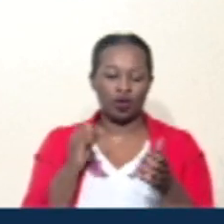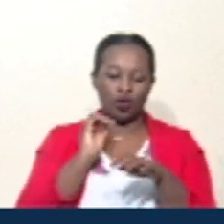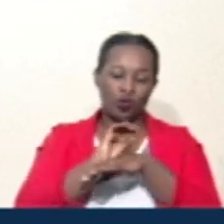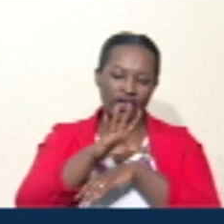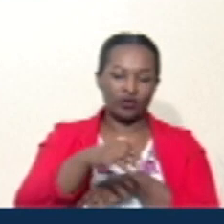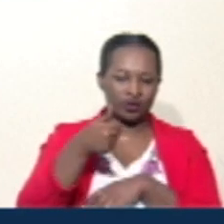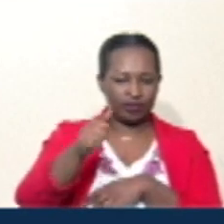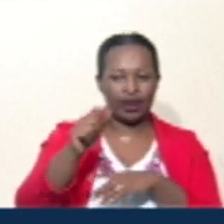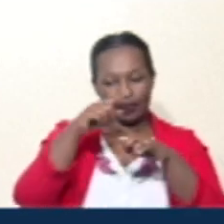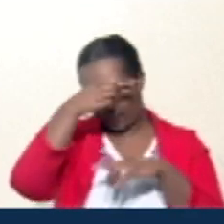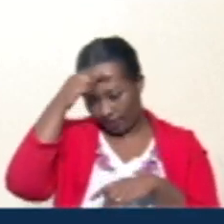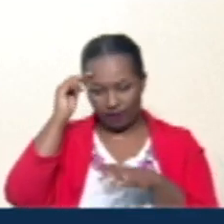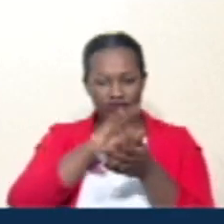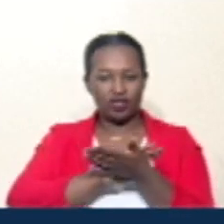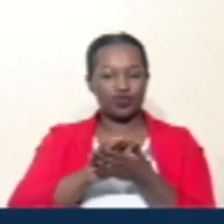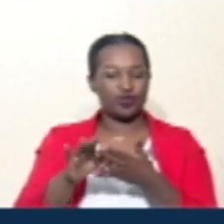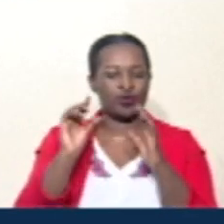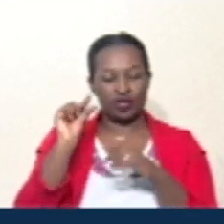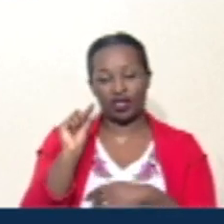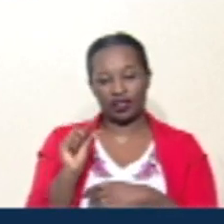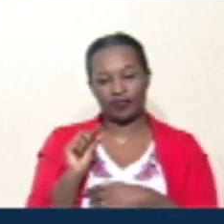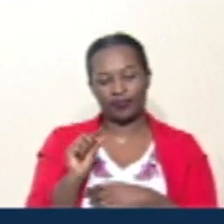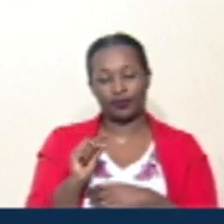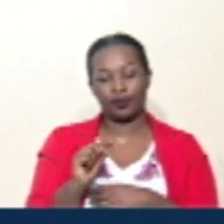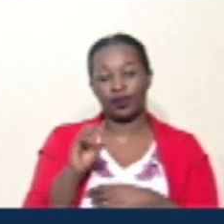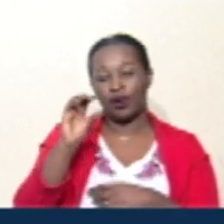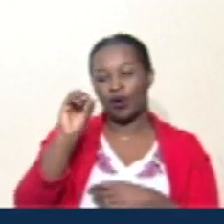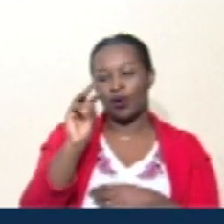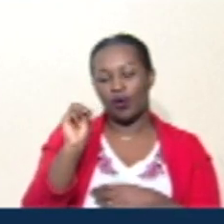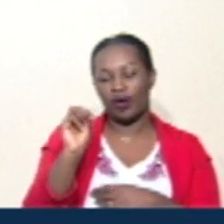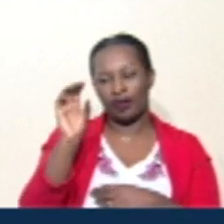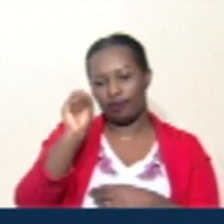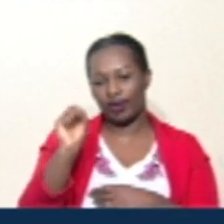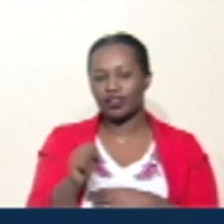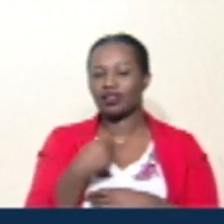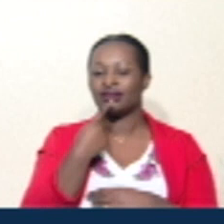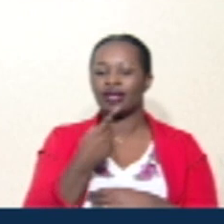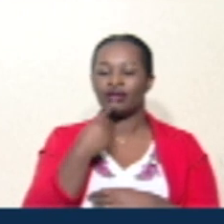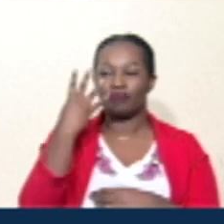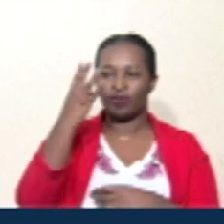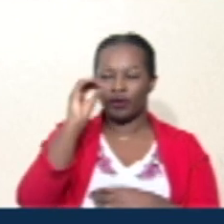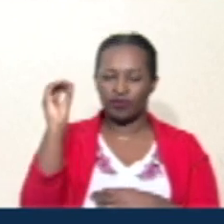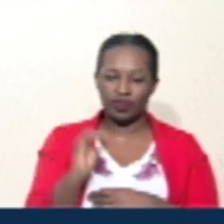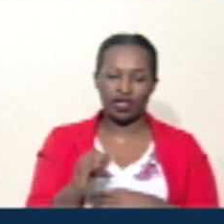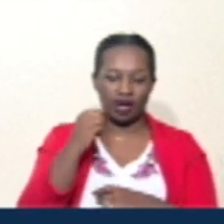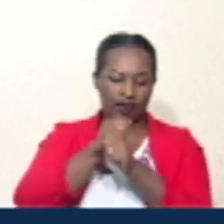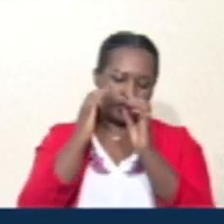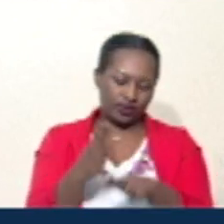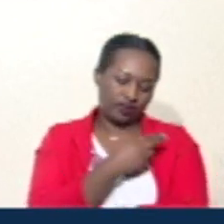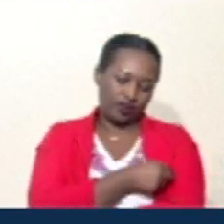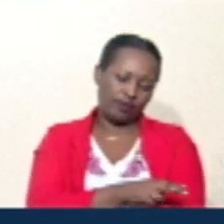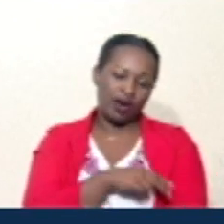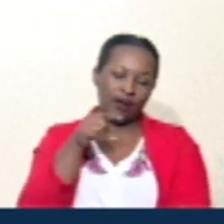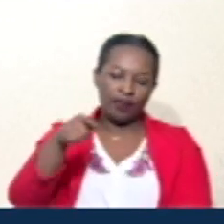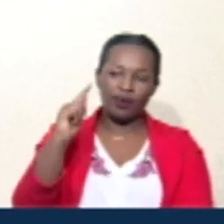ubwawe bitewe n'isuku nkeya ishami ry'umuryango w'abibumbye ryita ku buzima OMS rivuga ko 40% by'abakozi bo kwa muganga ari bo